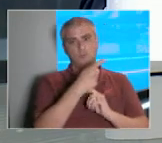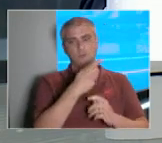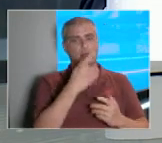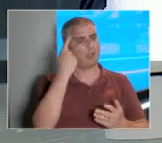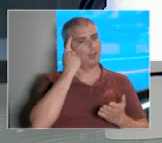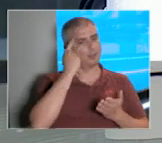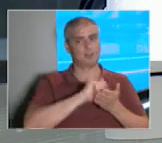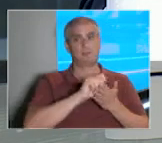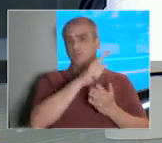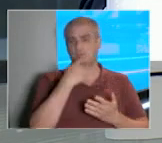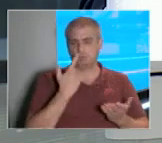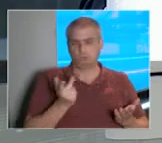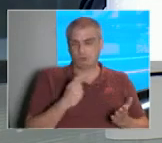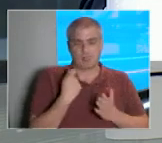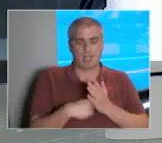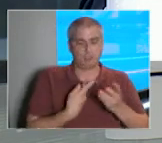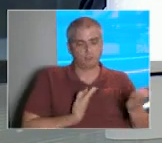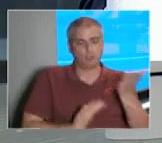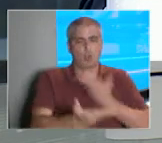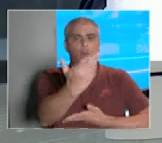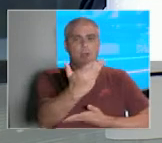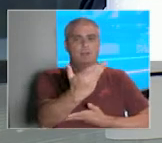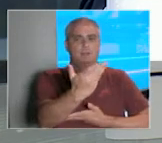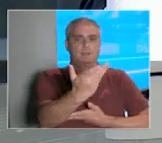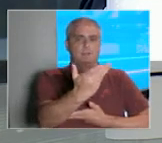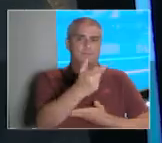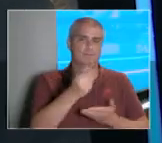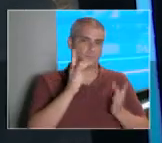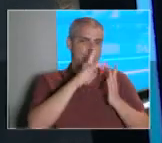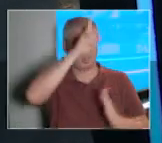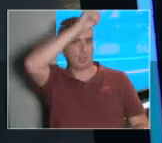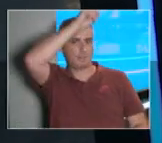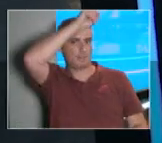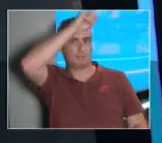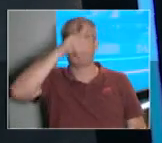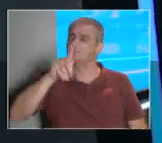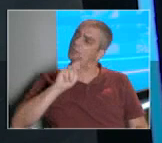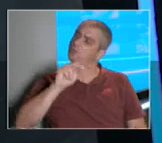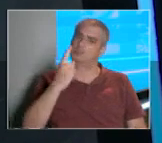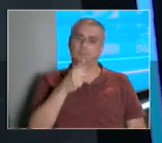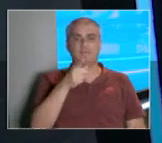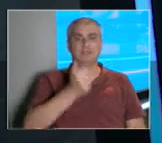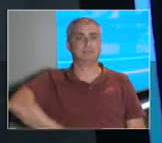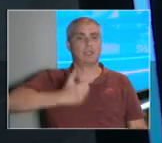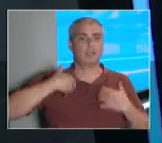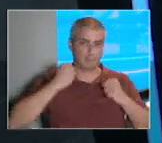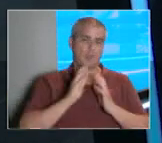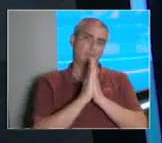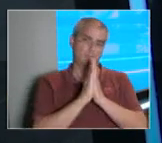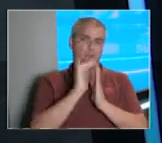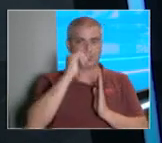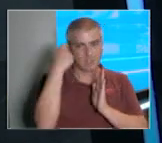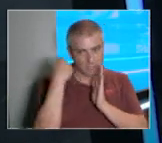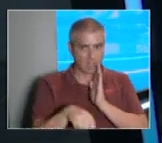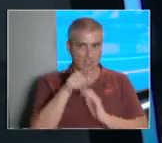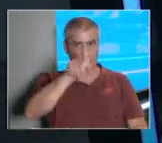לעמדת המשרד שלו, שהוא אמר שאין רכש גומלין. זה עניין גומלין מול הגרמנים. זה עניין מסוים. ואתה שם כשר ביטחון, ביקשת לרכוש